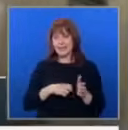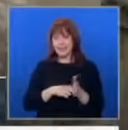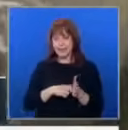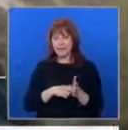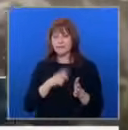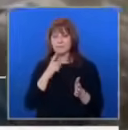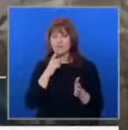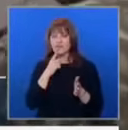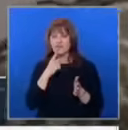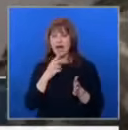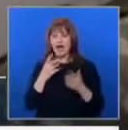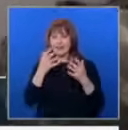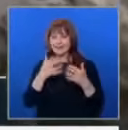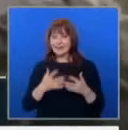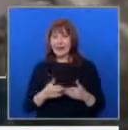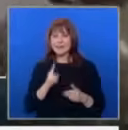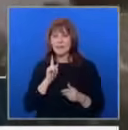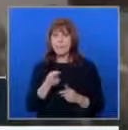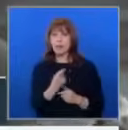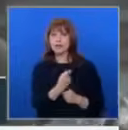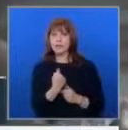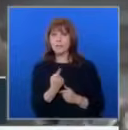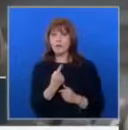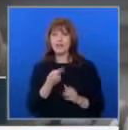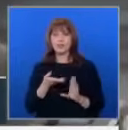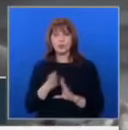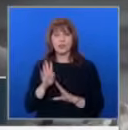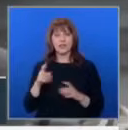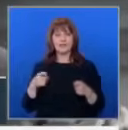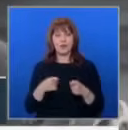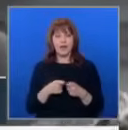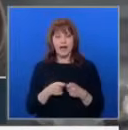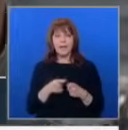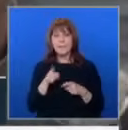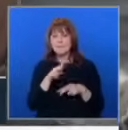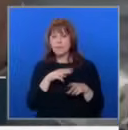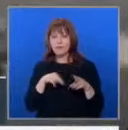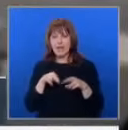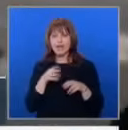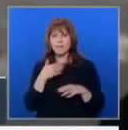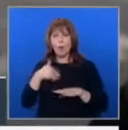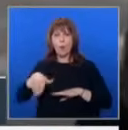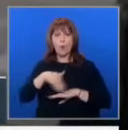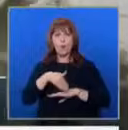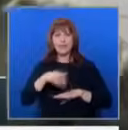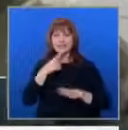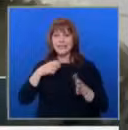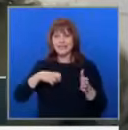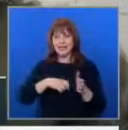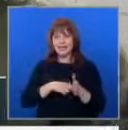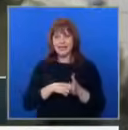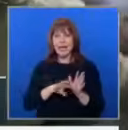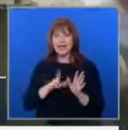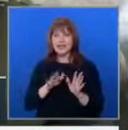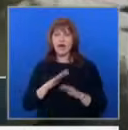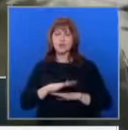база данни, така че да могат да бъдат повикани да служат. Анатолий и Олексий правят проверки по улиците за такава регистрация. Някои